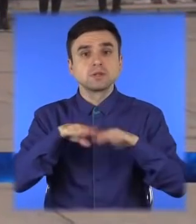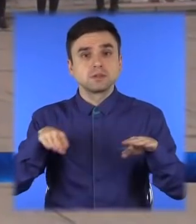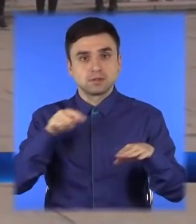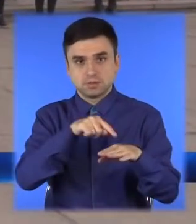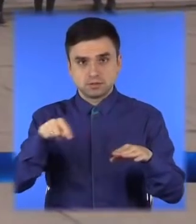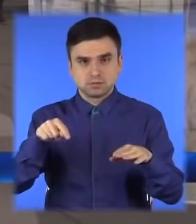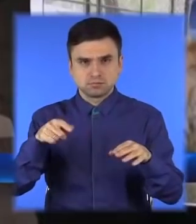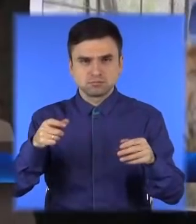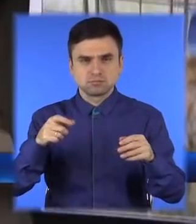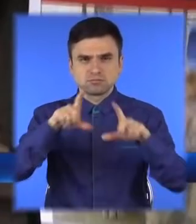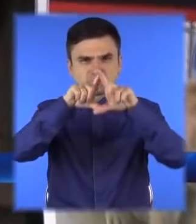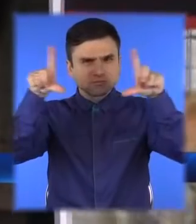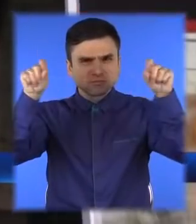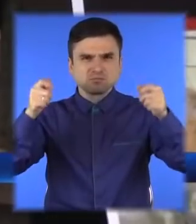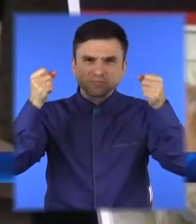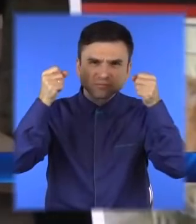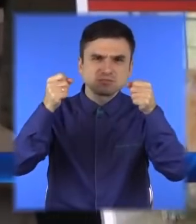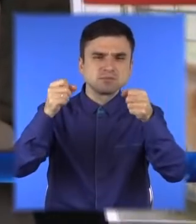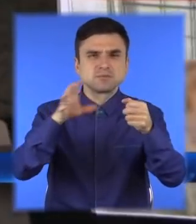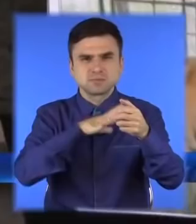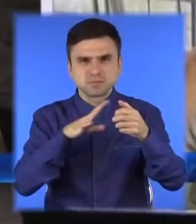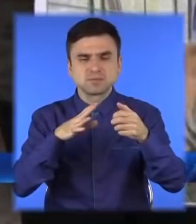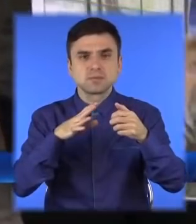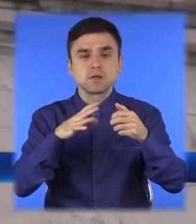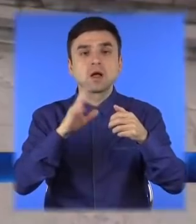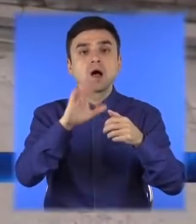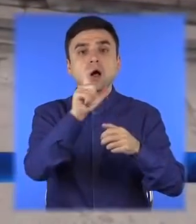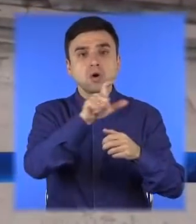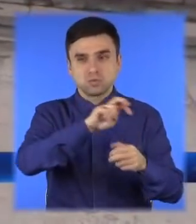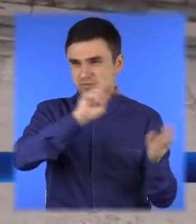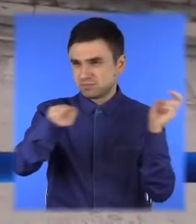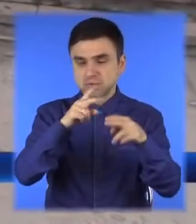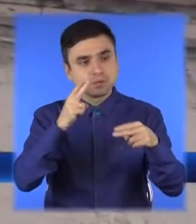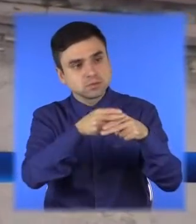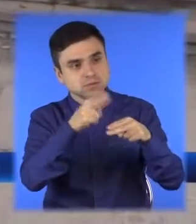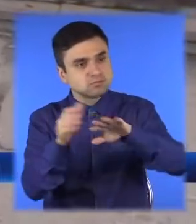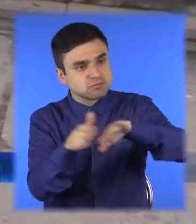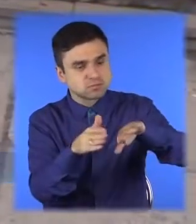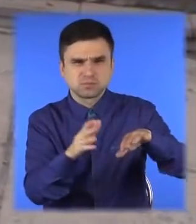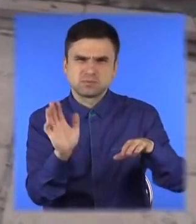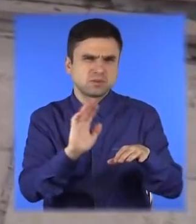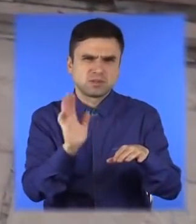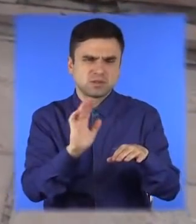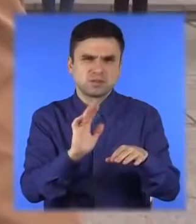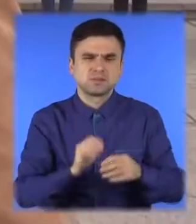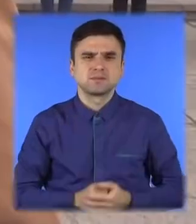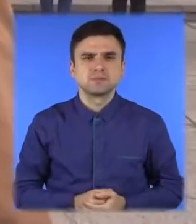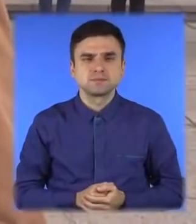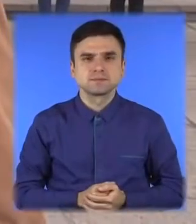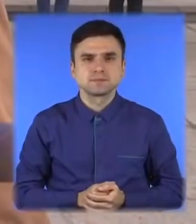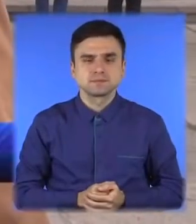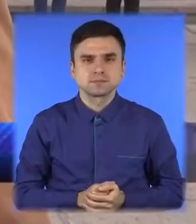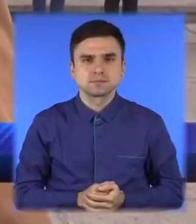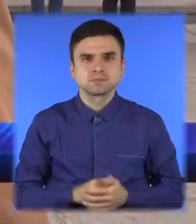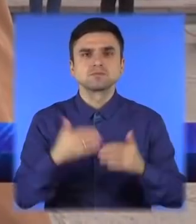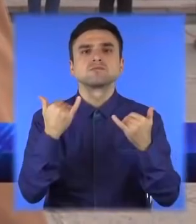з банерами та плакатами. Вони не заважали глядачам проходити до зали. Та все ж знайшлися ті, хто був проти таких пікетів. Сьогодні